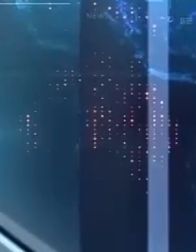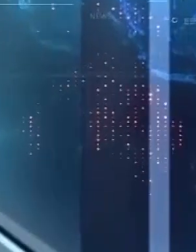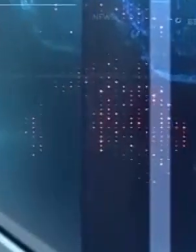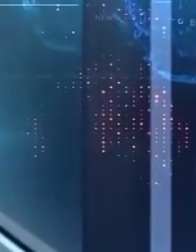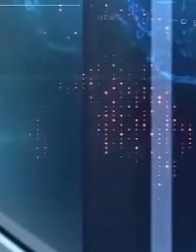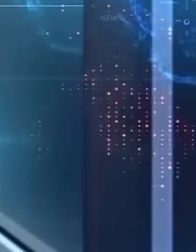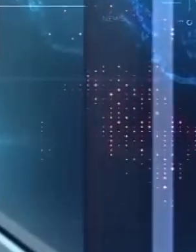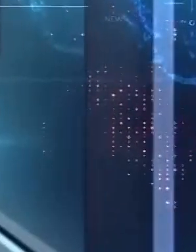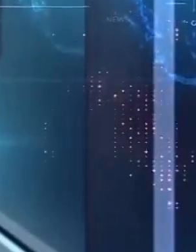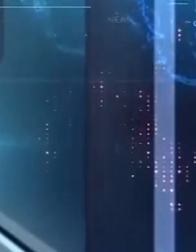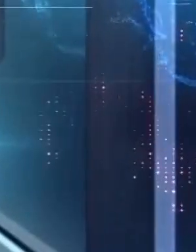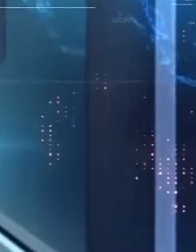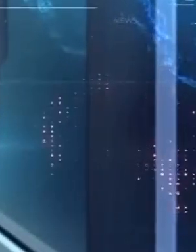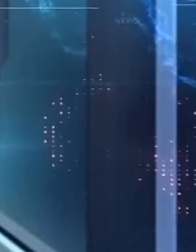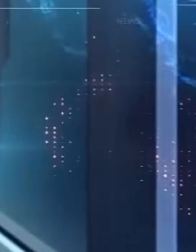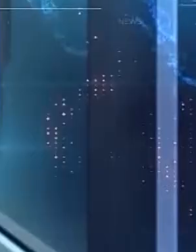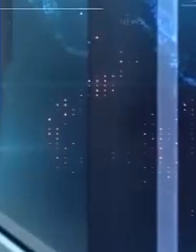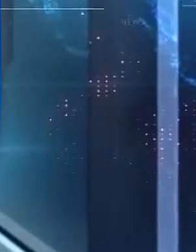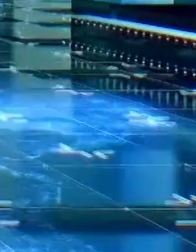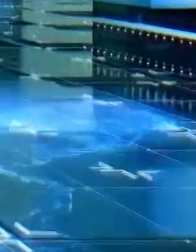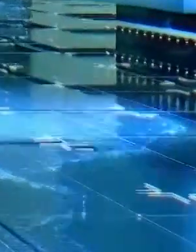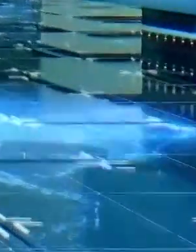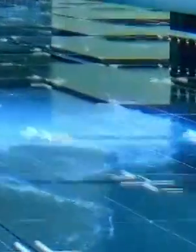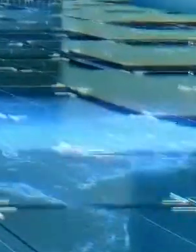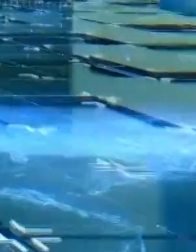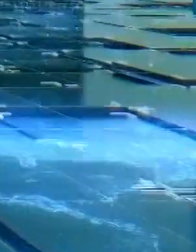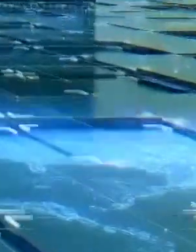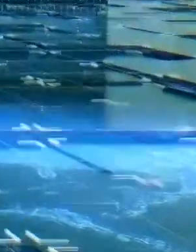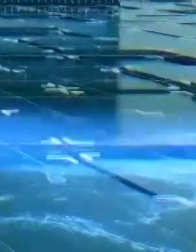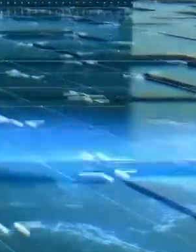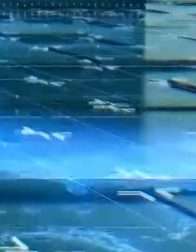телеканал ЖТСУ, Алматинская область.